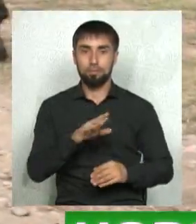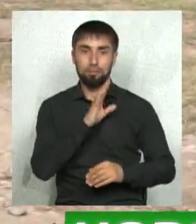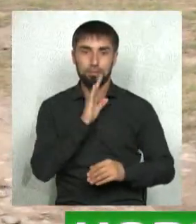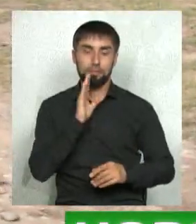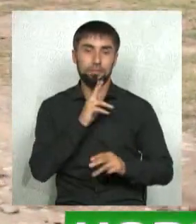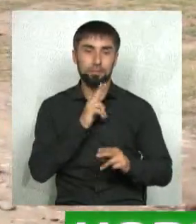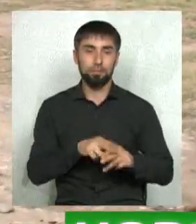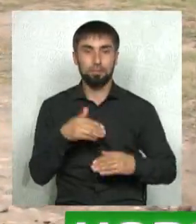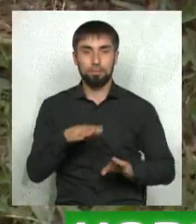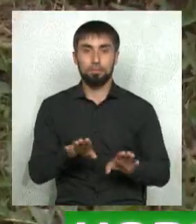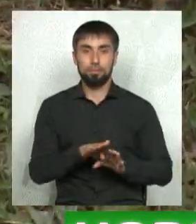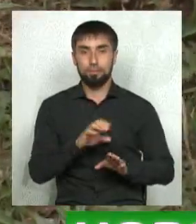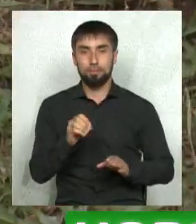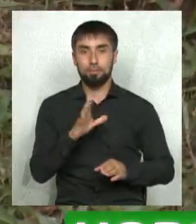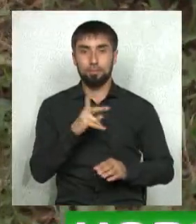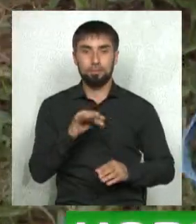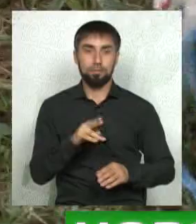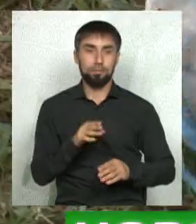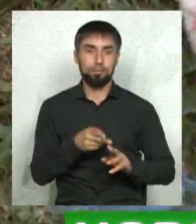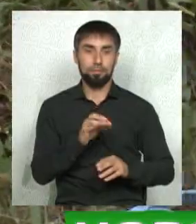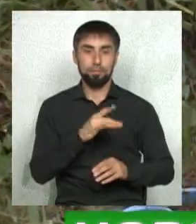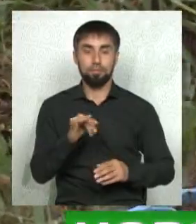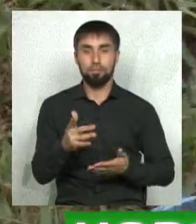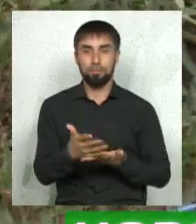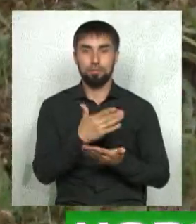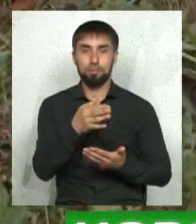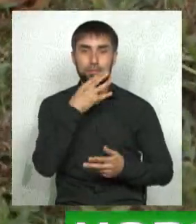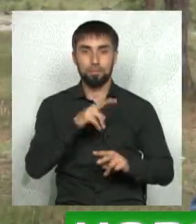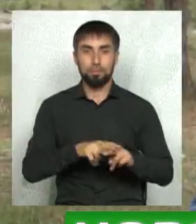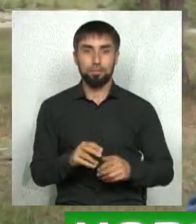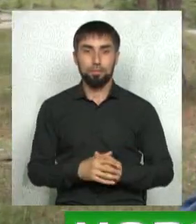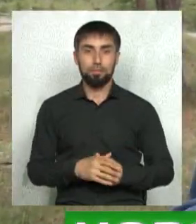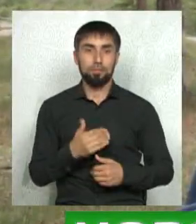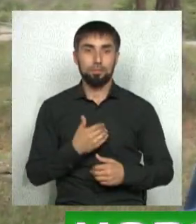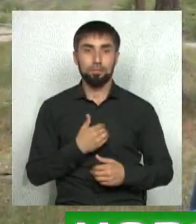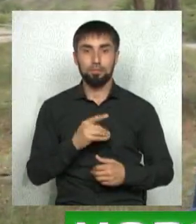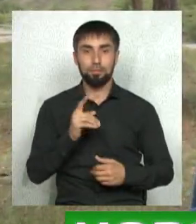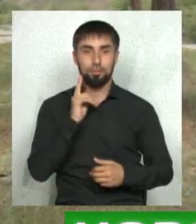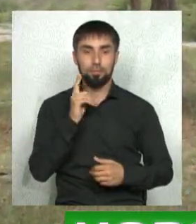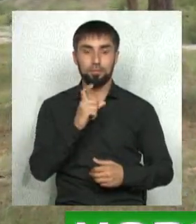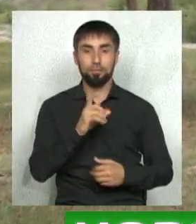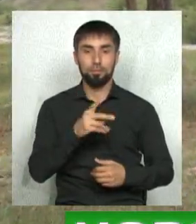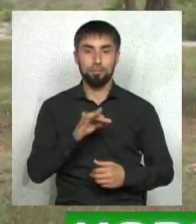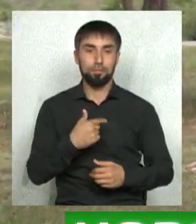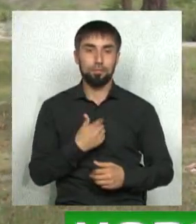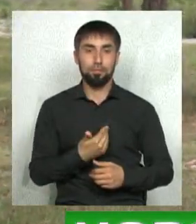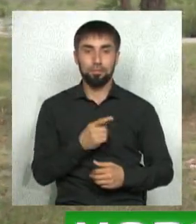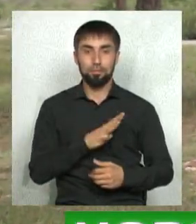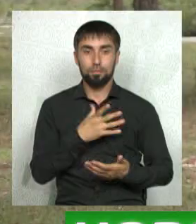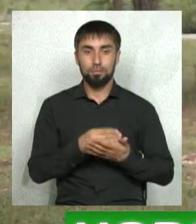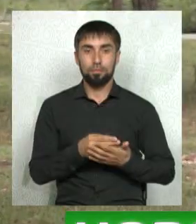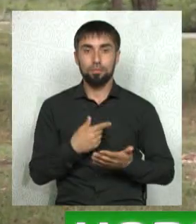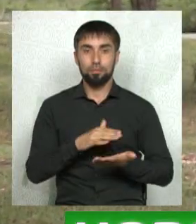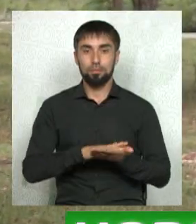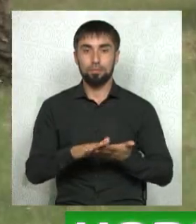и сестрами решил тоже внести свой вклад в уборку понравившегося ему места. Я юный эколог, я хочу, чтобы мы шли на